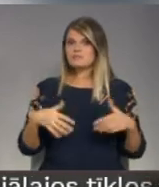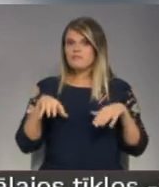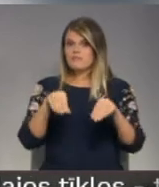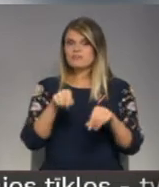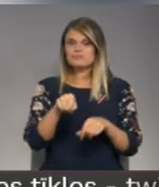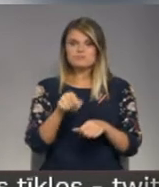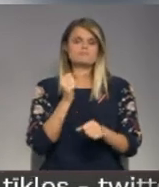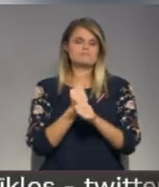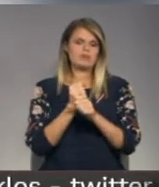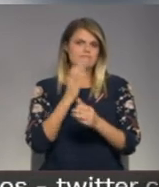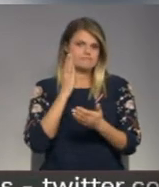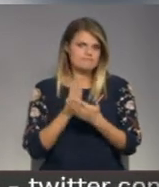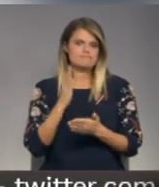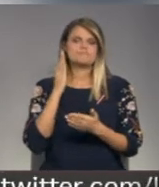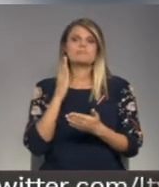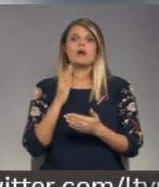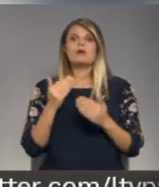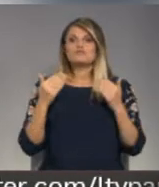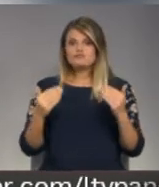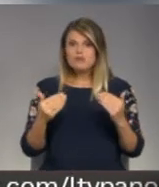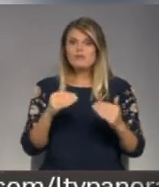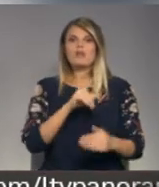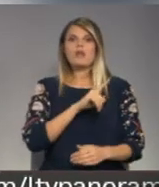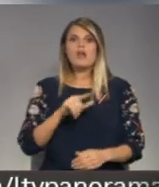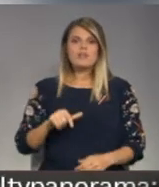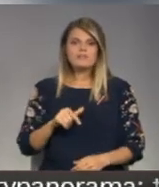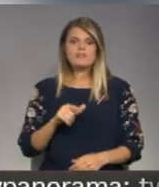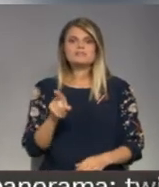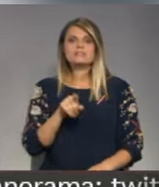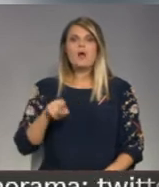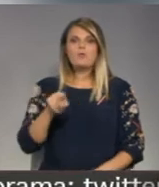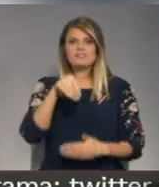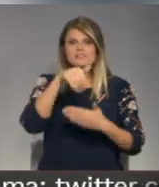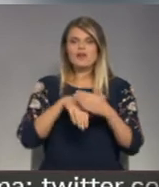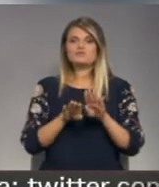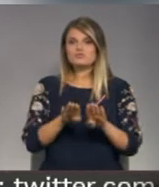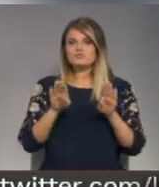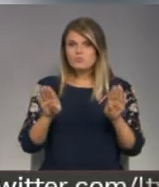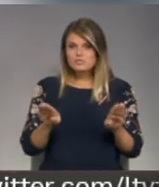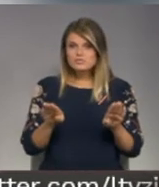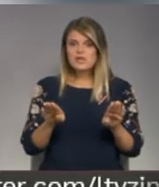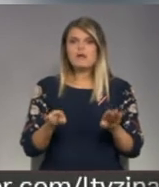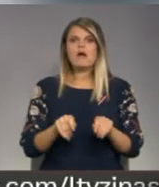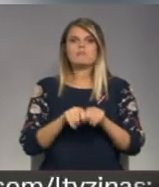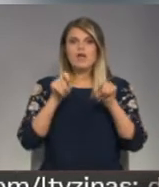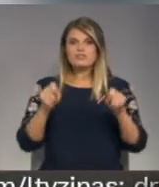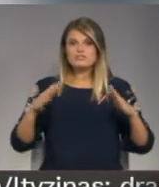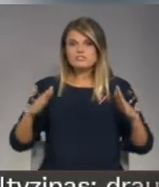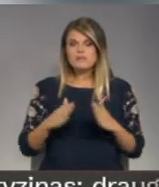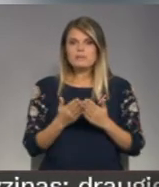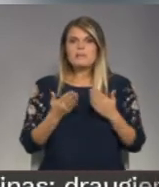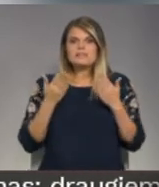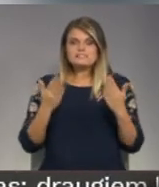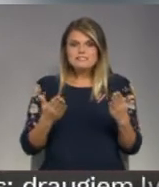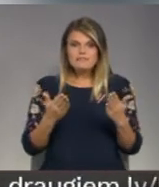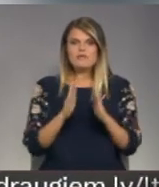šis darbs ir izdarīts. Šodien Latvijas Nacionālajā vēstures muzejā atvēršanas svētkus piedzīvoja esē krājums Latvijas valsts dibinātāji par